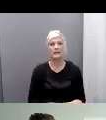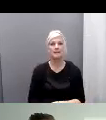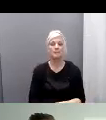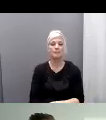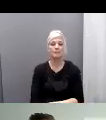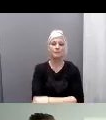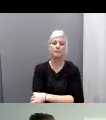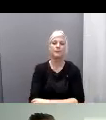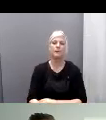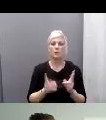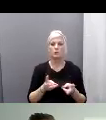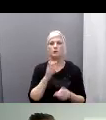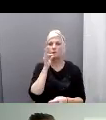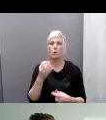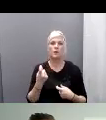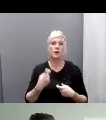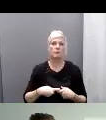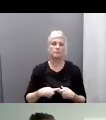Vi har också en fråga.